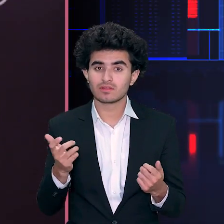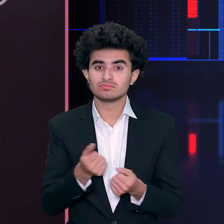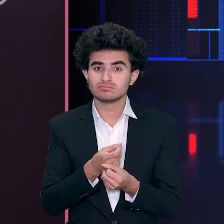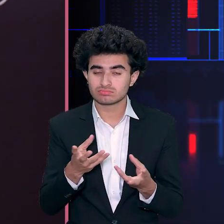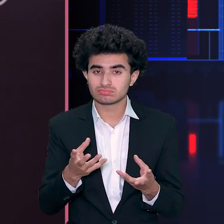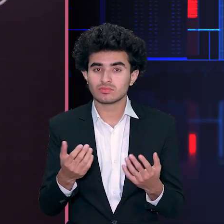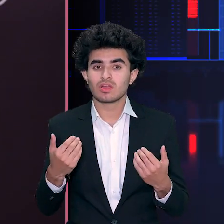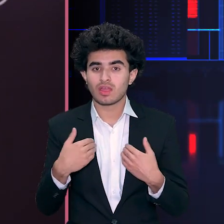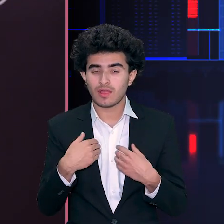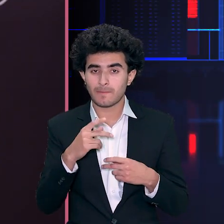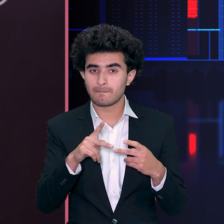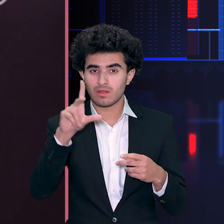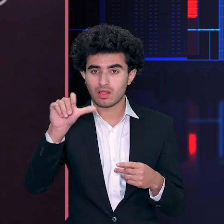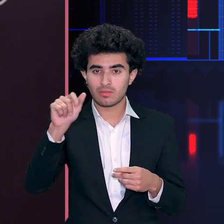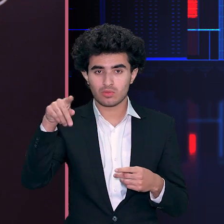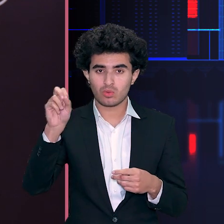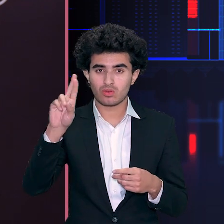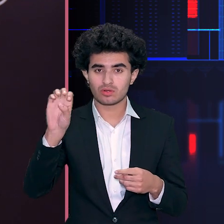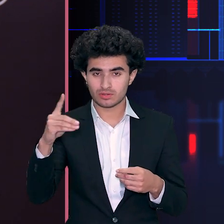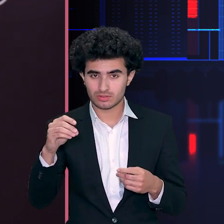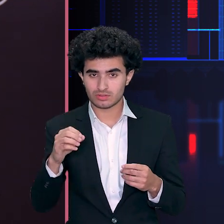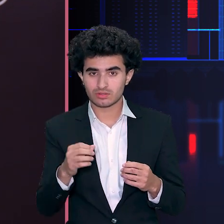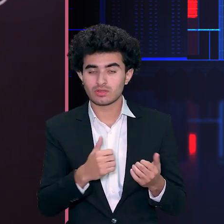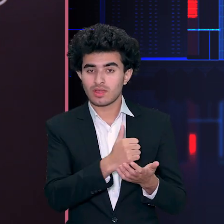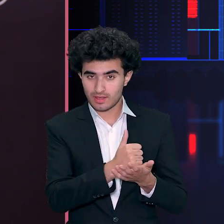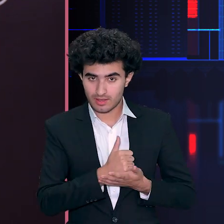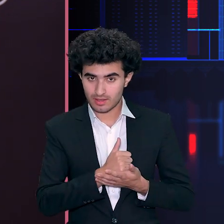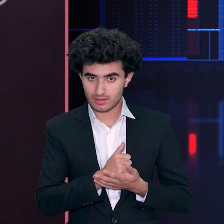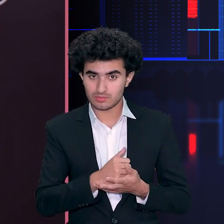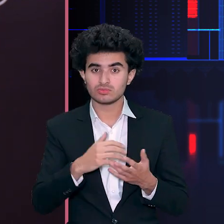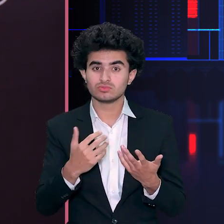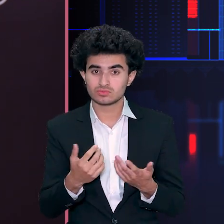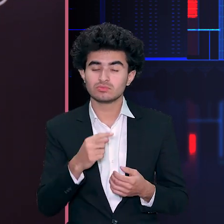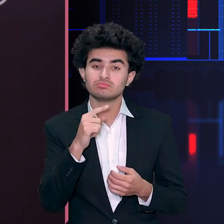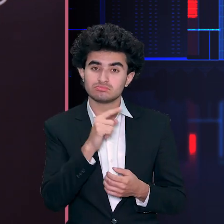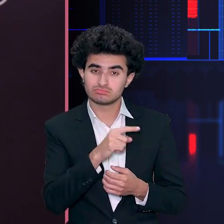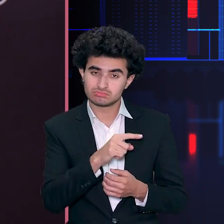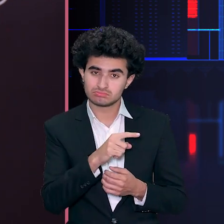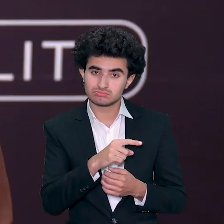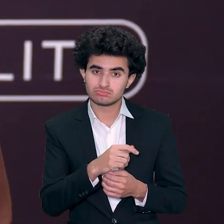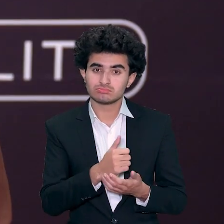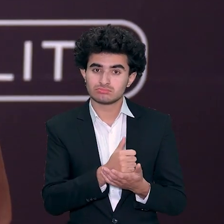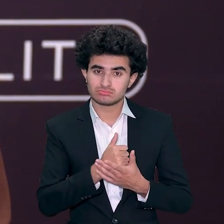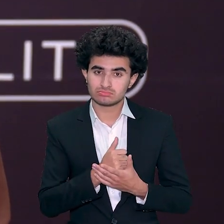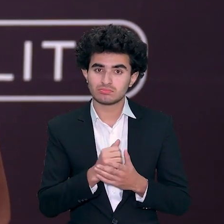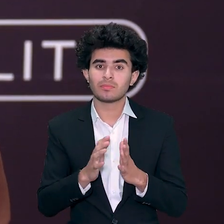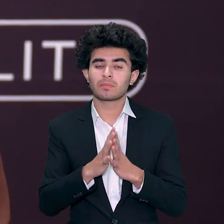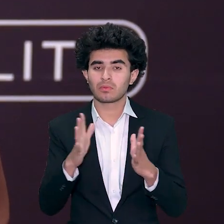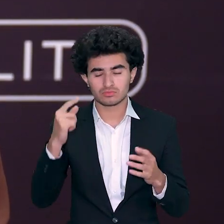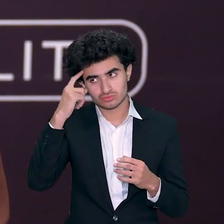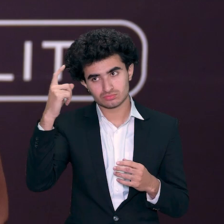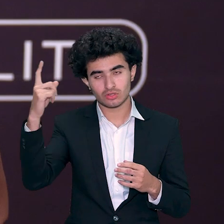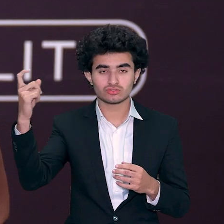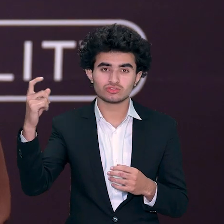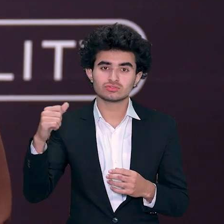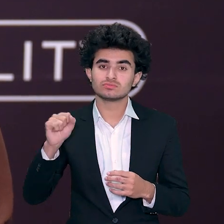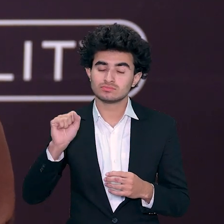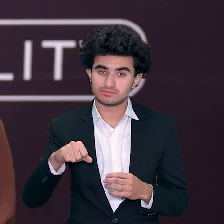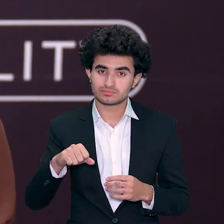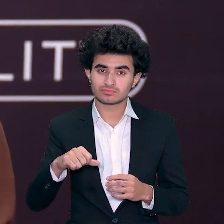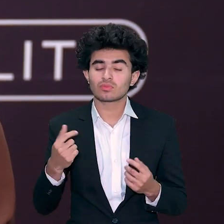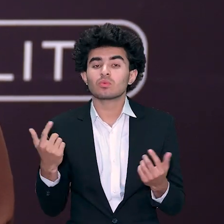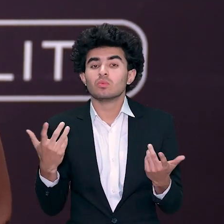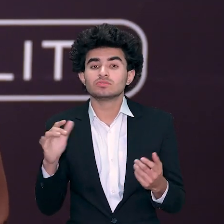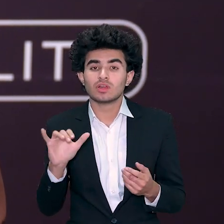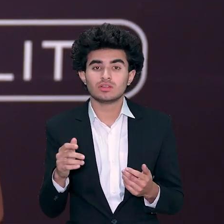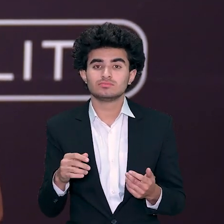اللہ پاک کی بہت بڑی مدد تھی. تو میں نے یعنی وہ چیز میری امیجنیشن میں آئی. وہ کیا تھی